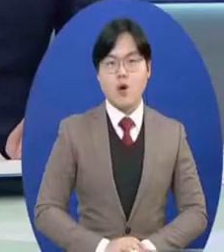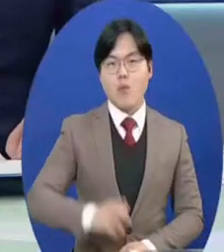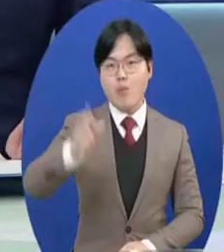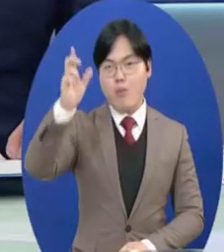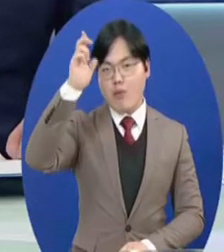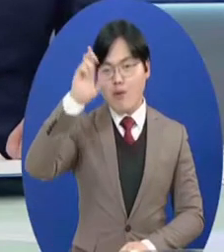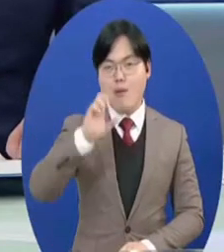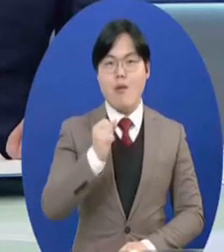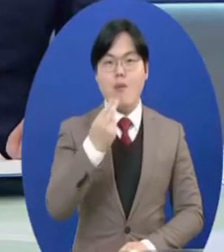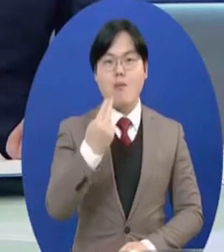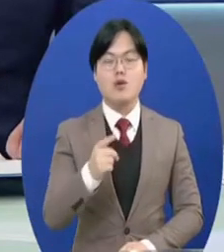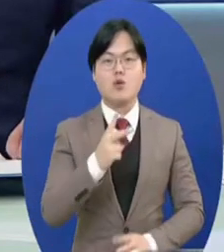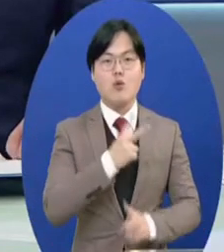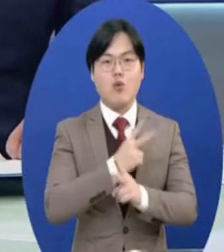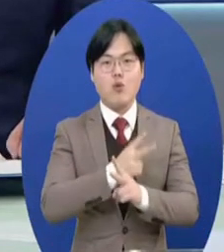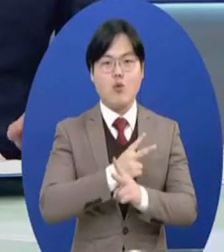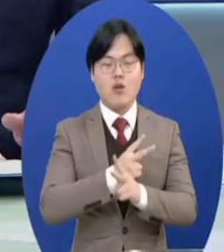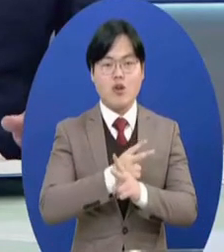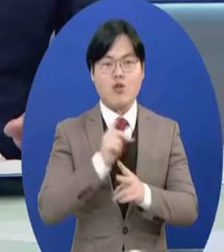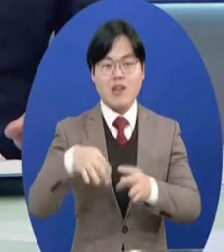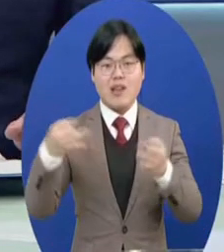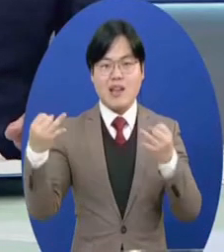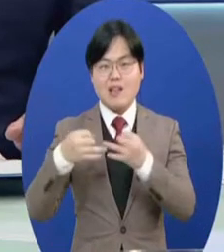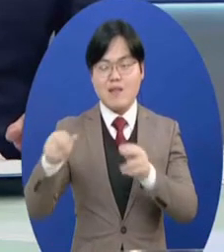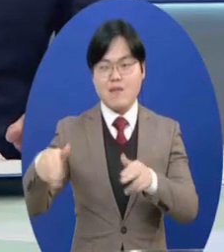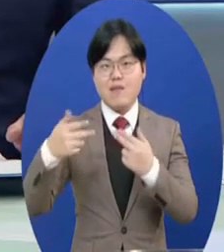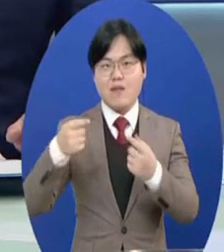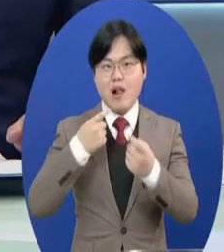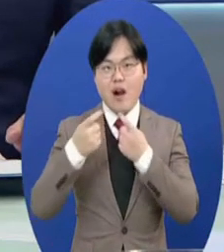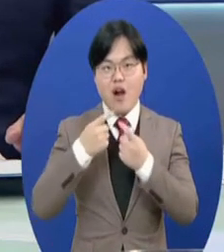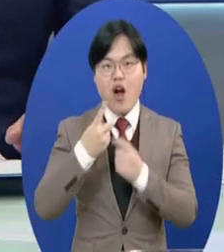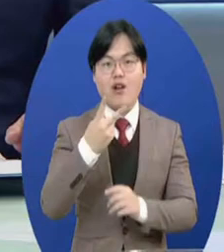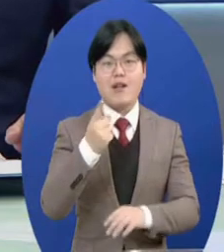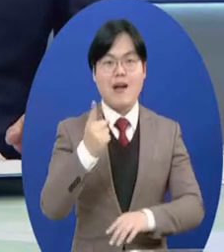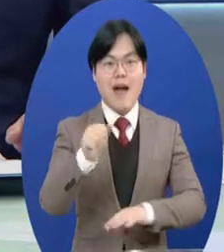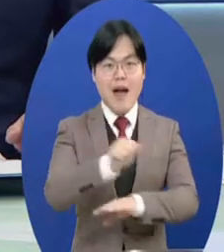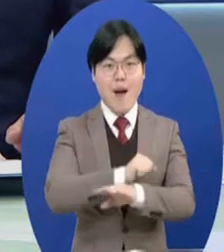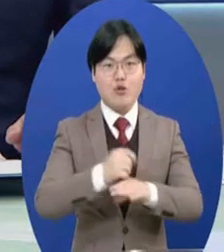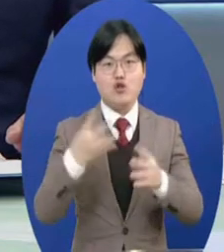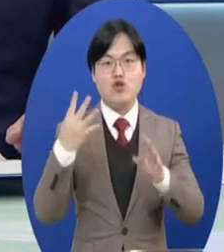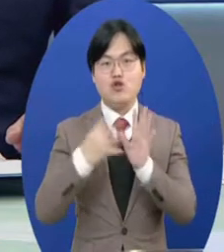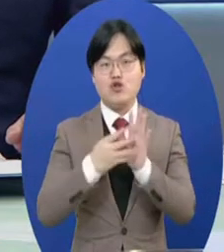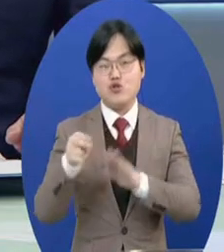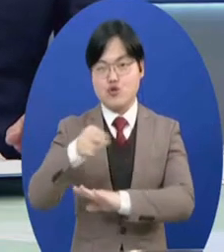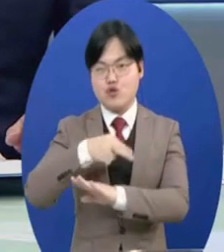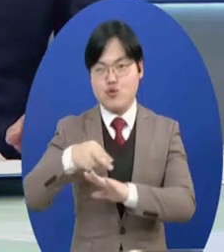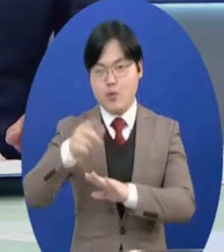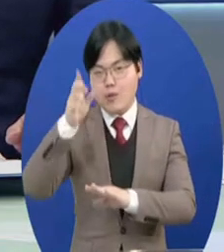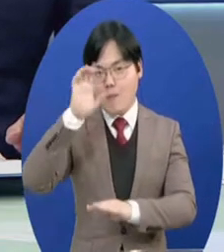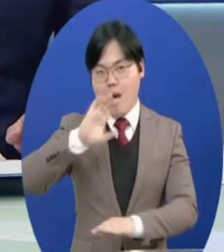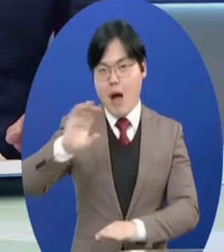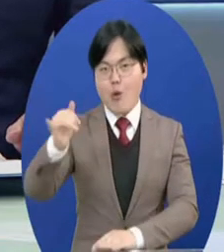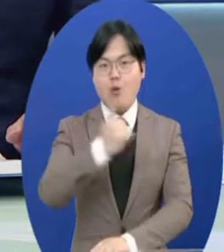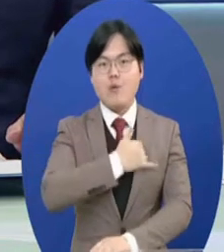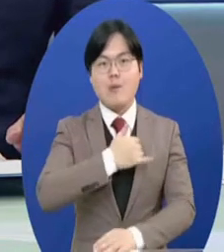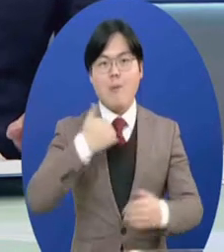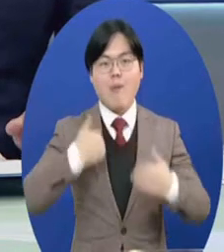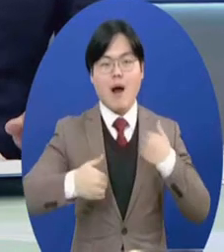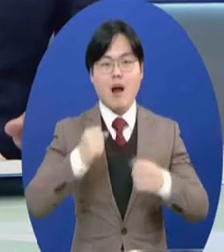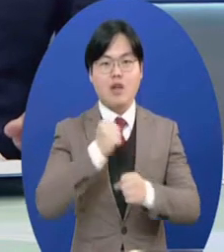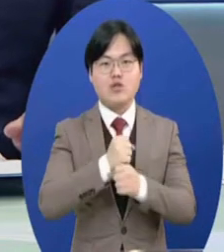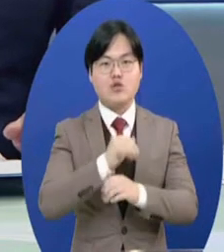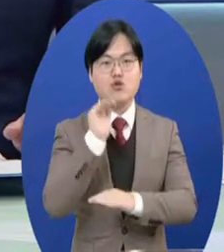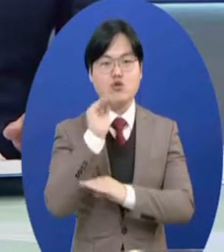Боловсролын багц соёлын төслийн цахим хилцүүлгээр өнөөдөр 21 аймаг нийслэл 9 дүүргийн боловсролын байгууллагын удирдлага багш ажилтны төлөөллийн саналыг